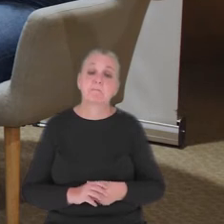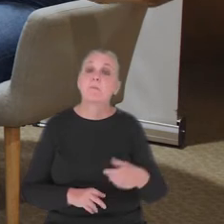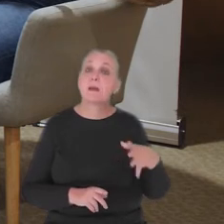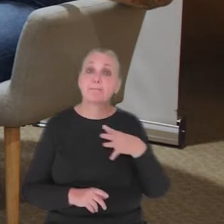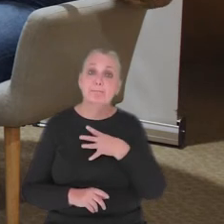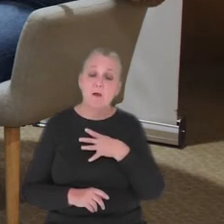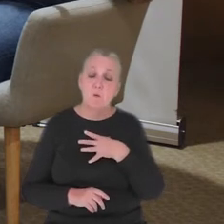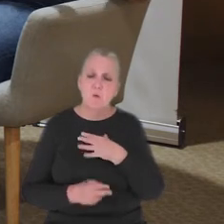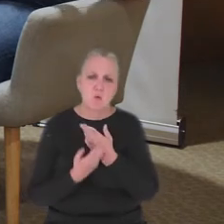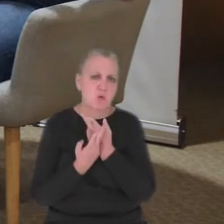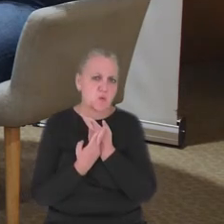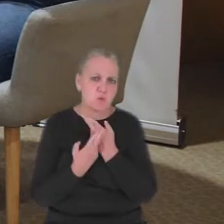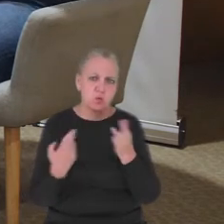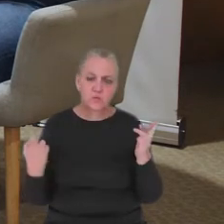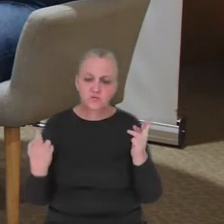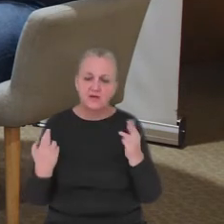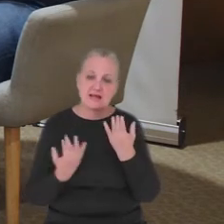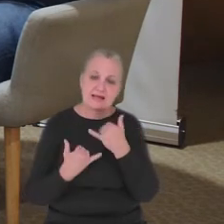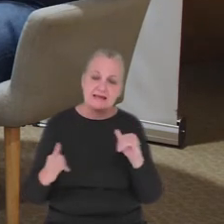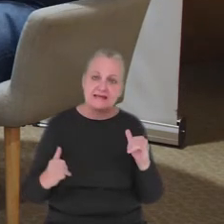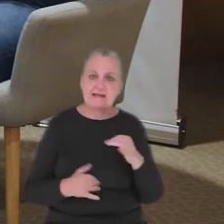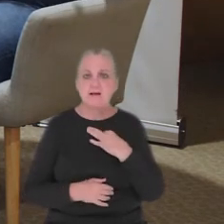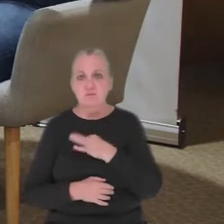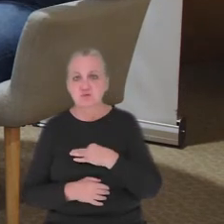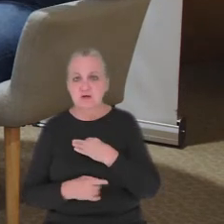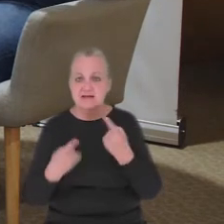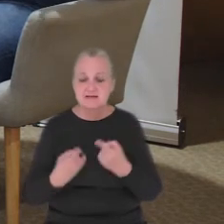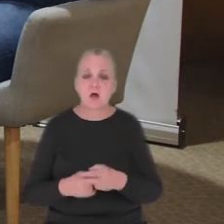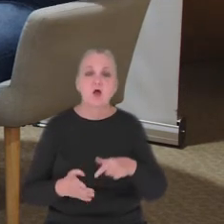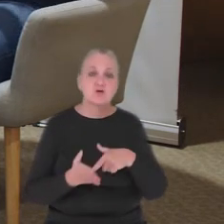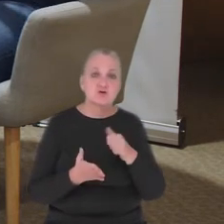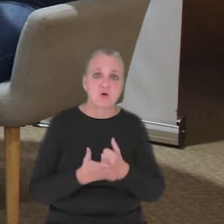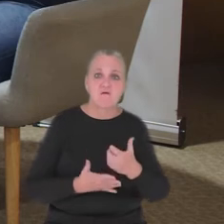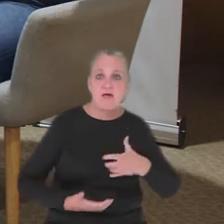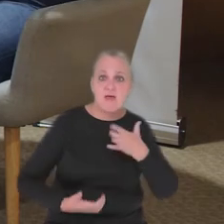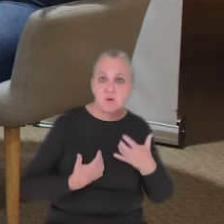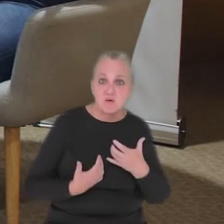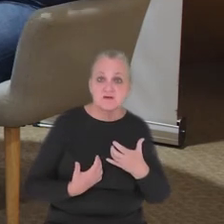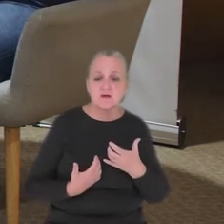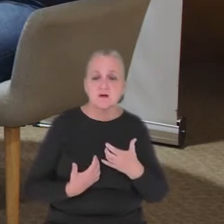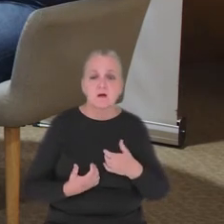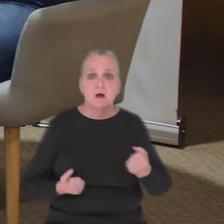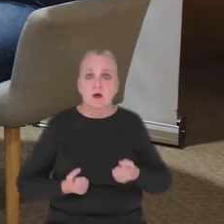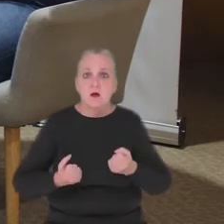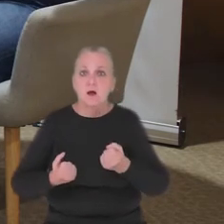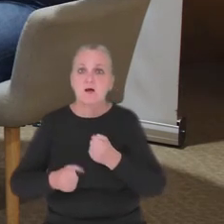zadziewały się różne inne przykre rzeczy, znowu pojawiała się ta emocja, która dodatkowo napędzała